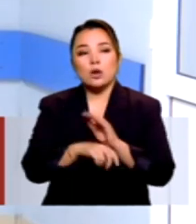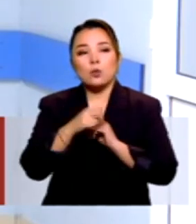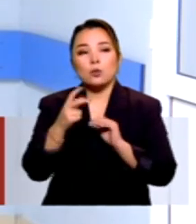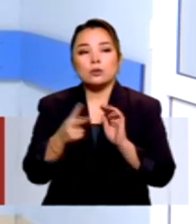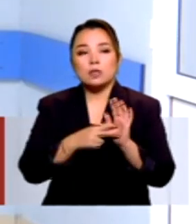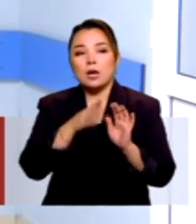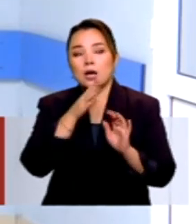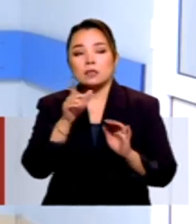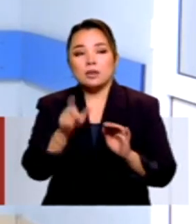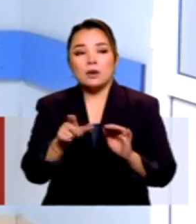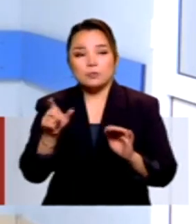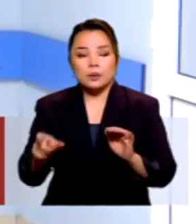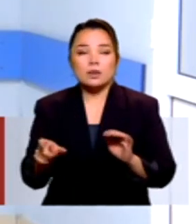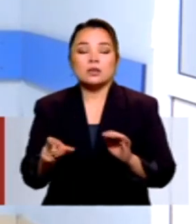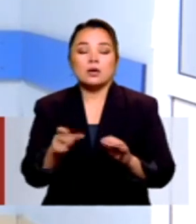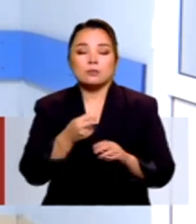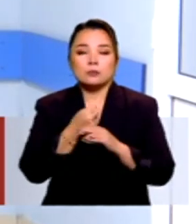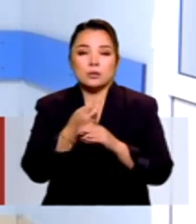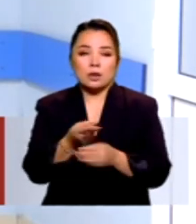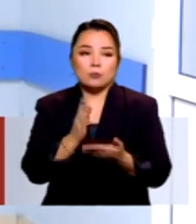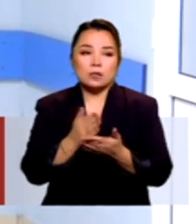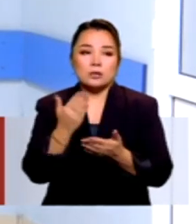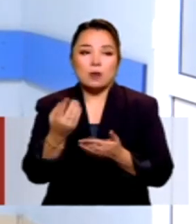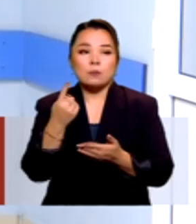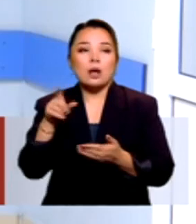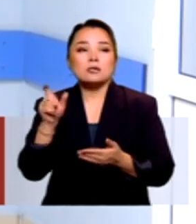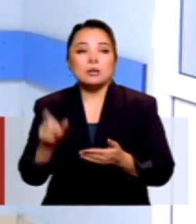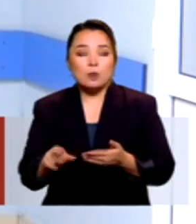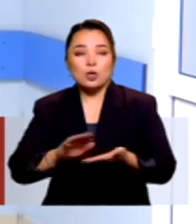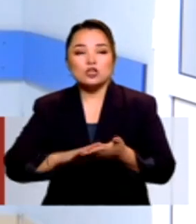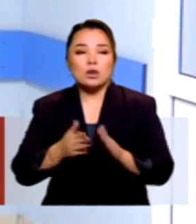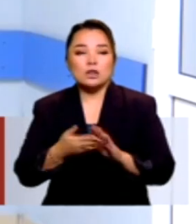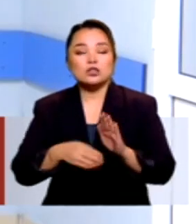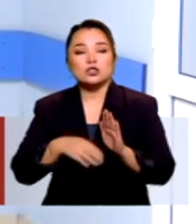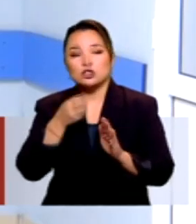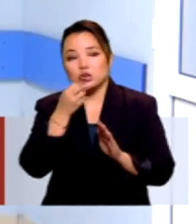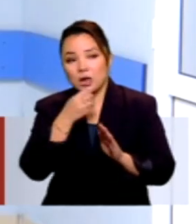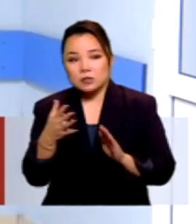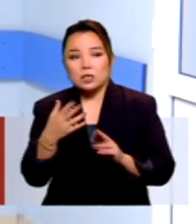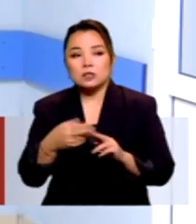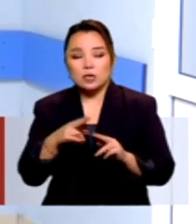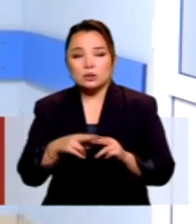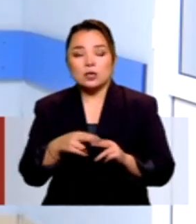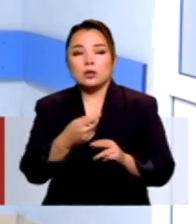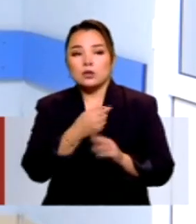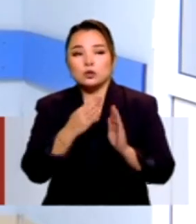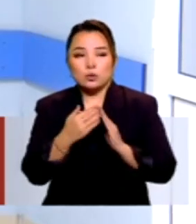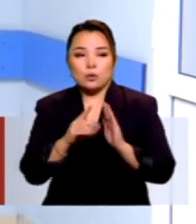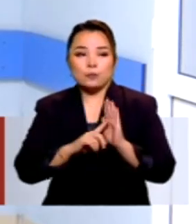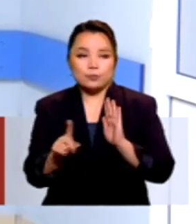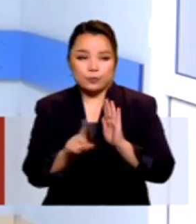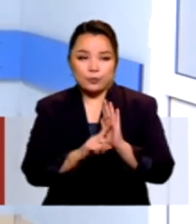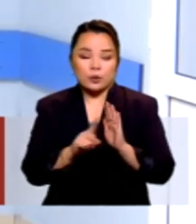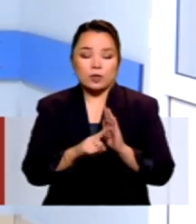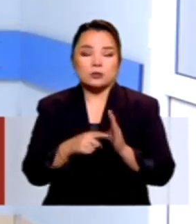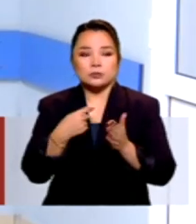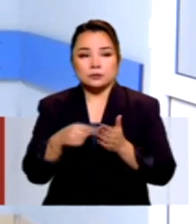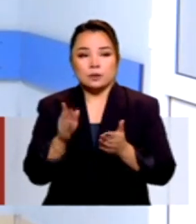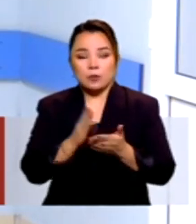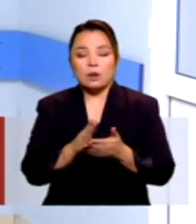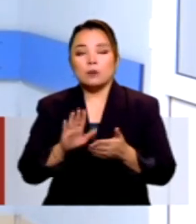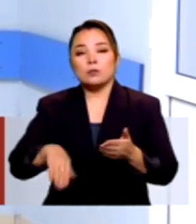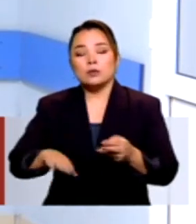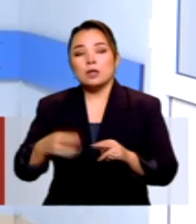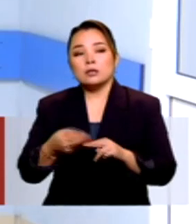адам әуебаста жүгінген екен. Оның ішіндегі бір азаматтың жағдайы жақсы болғандықтан үйде амбулаториялық ем қабылдауға жіберілген. Ал